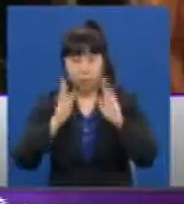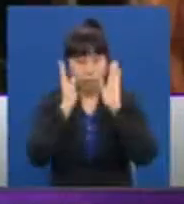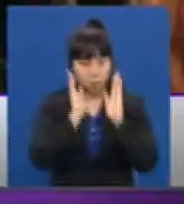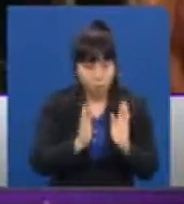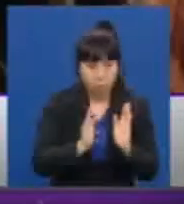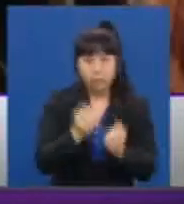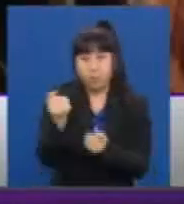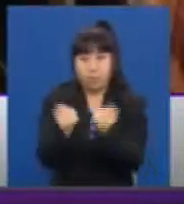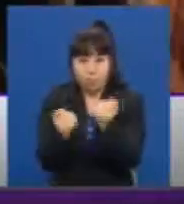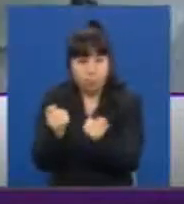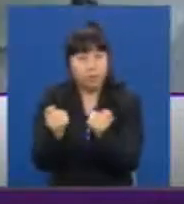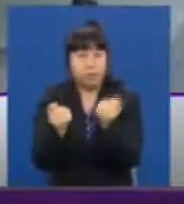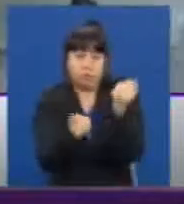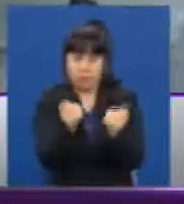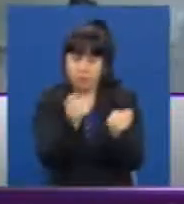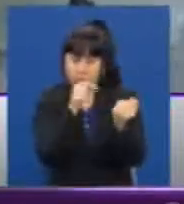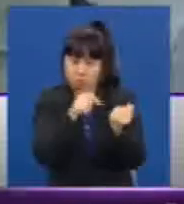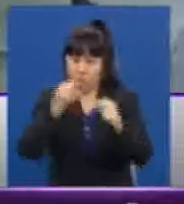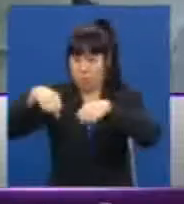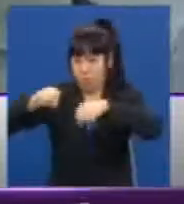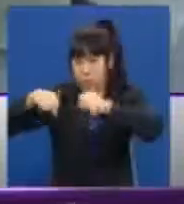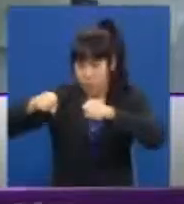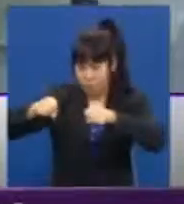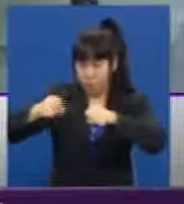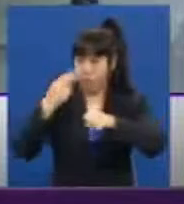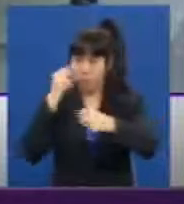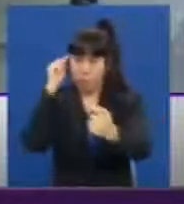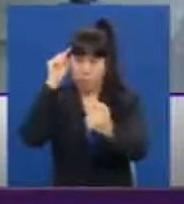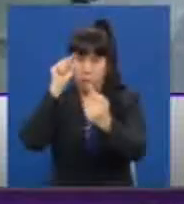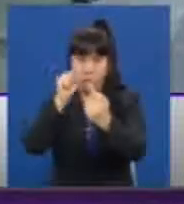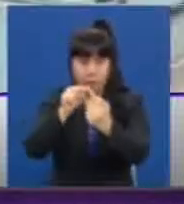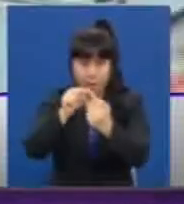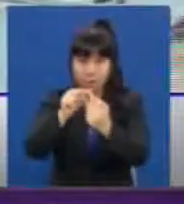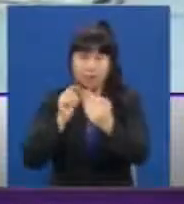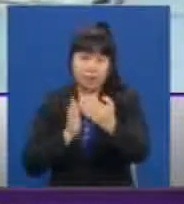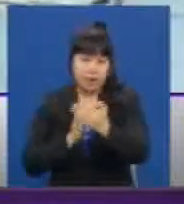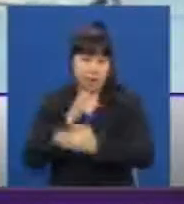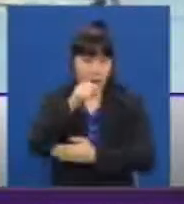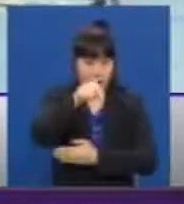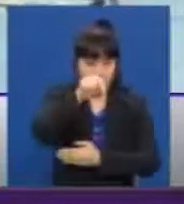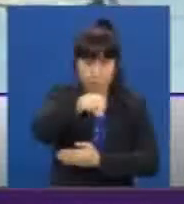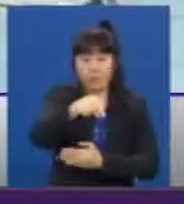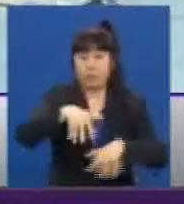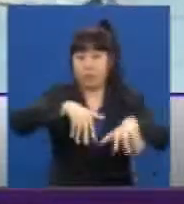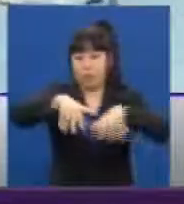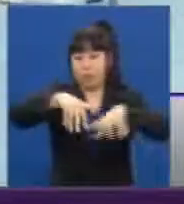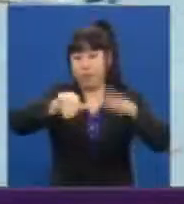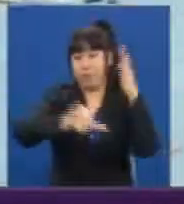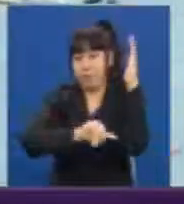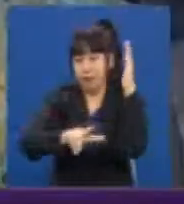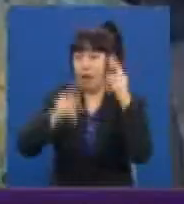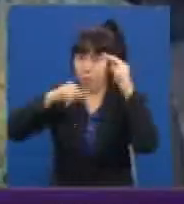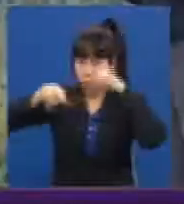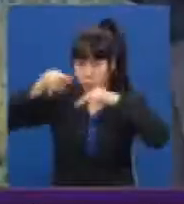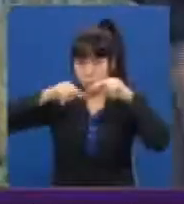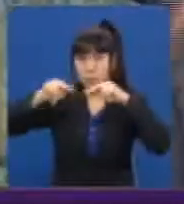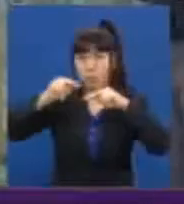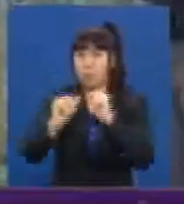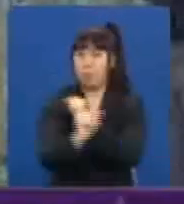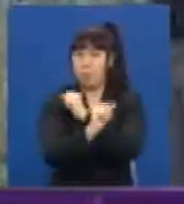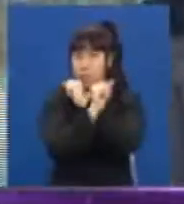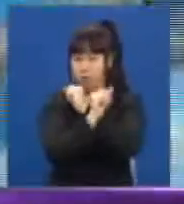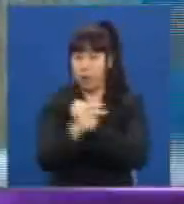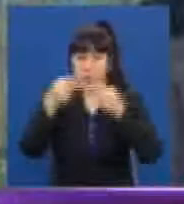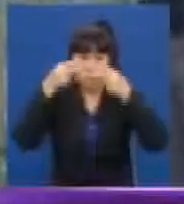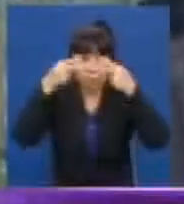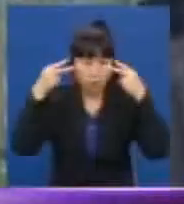พาหนะโดยเฉพาะรถยนต์และรถจักรยานยนต์เป้าหมายที่จะผ่านเข้าไปในเขตเทศบาลนครยะลาอย่างเข้มงวดเพื่อป้องกัน